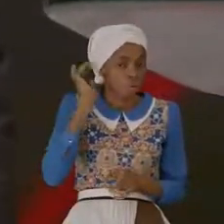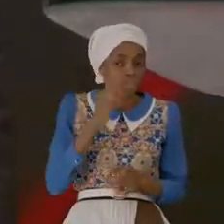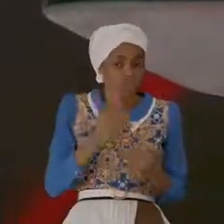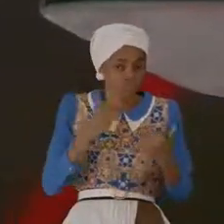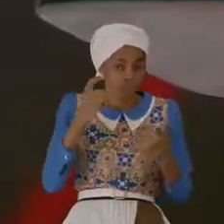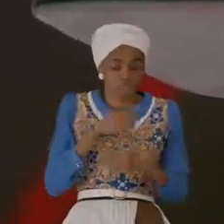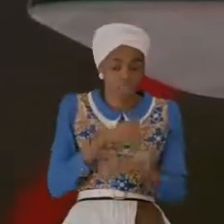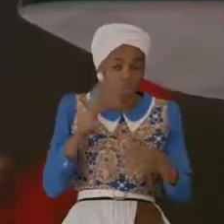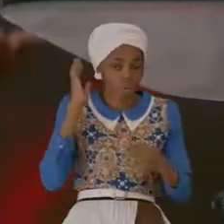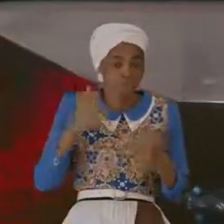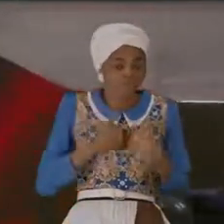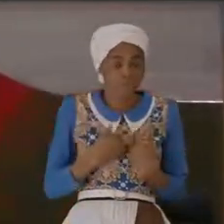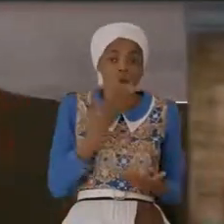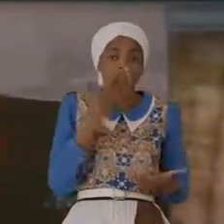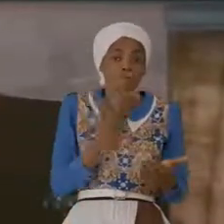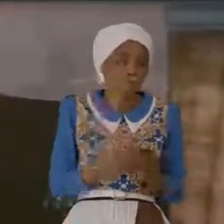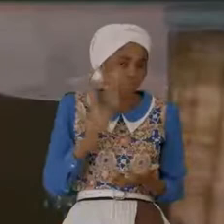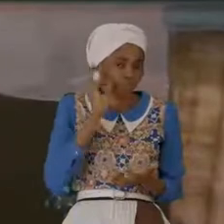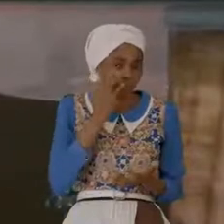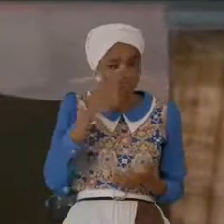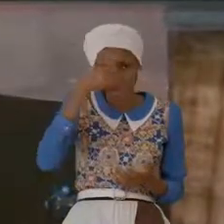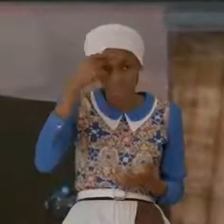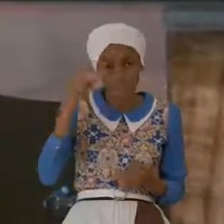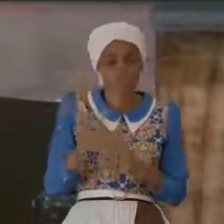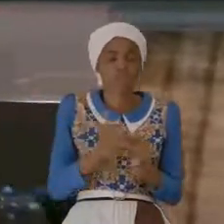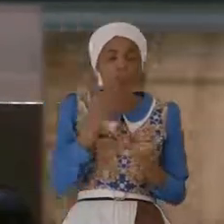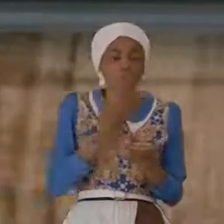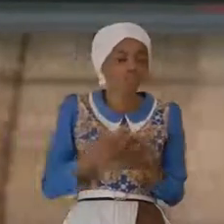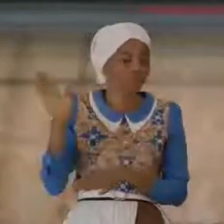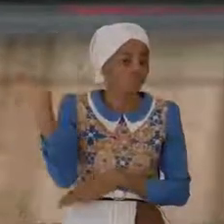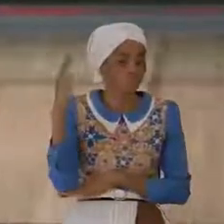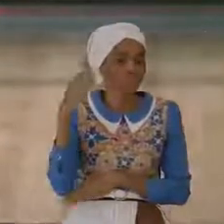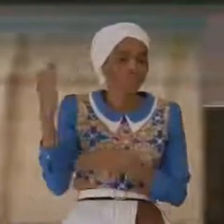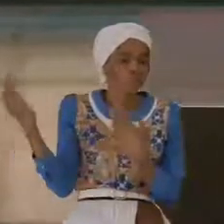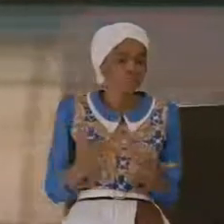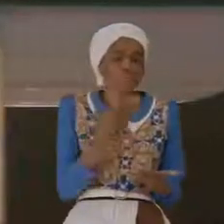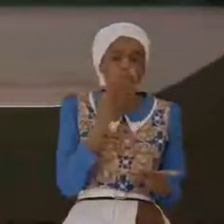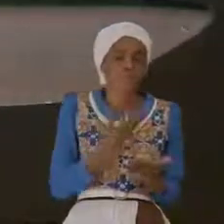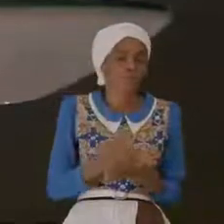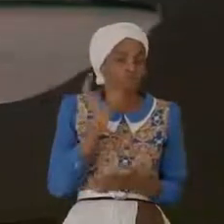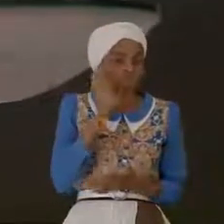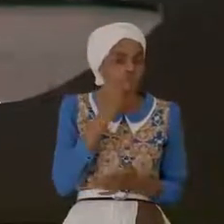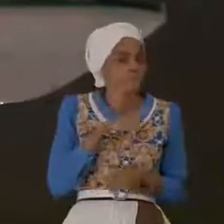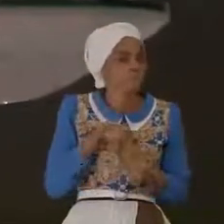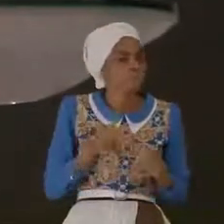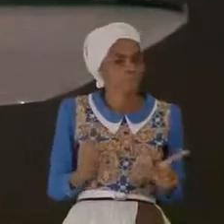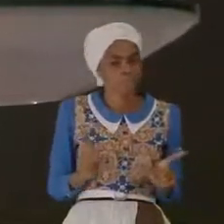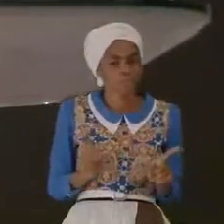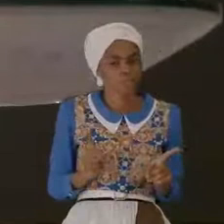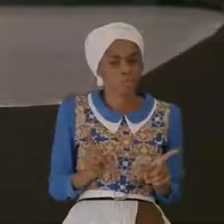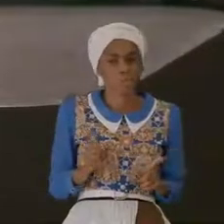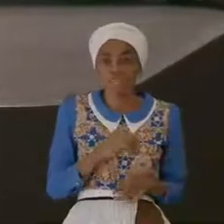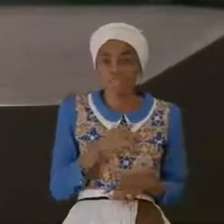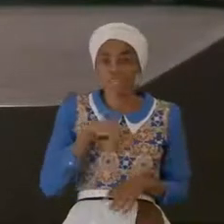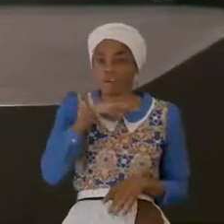les gens qui vous écoutent porteront de bons fruits, parce que tout bon arbre porte de bons fruits. Mais